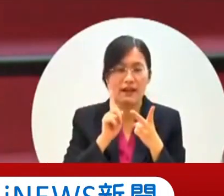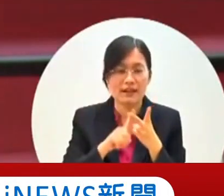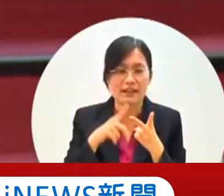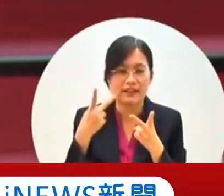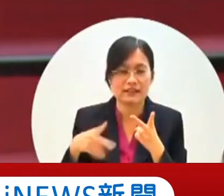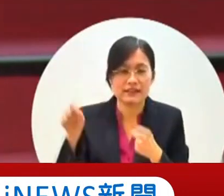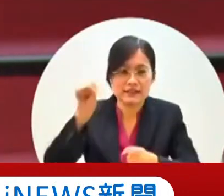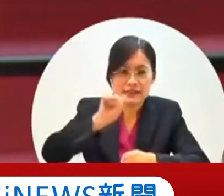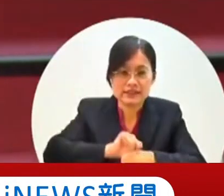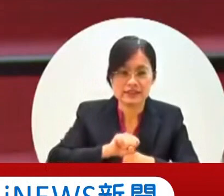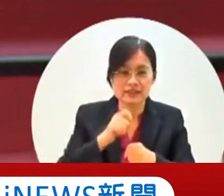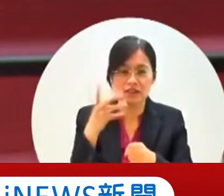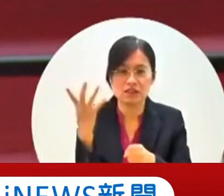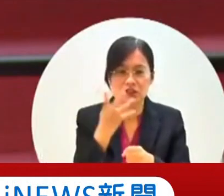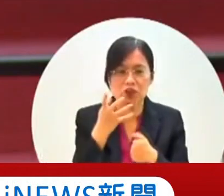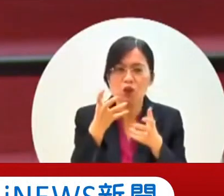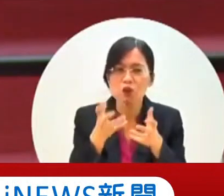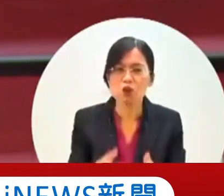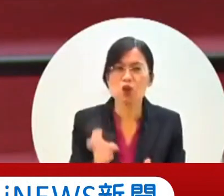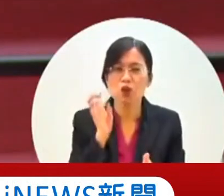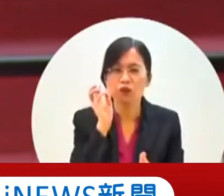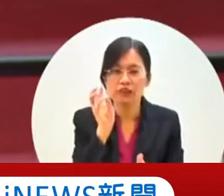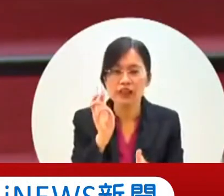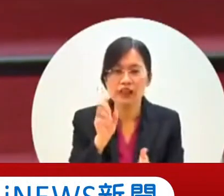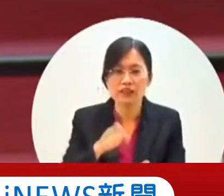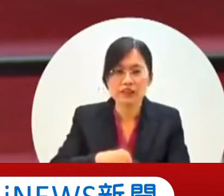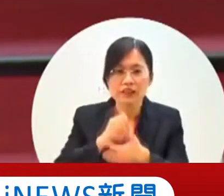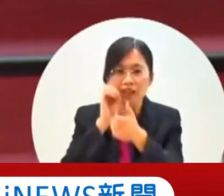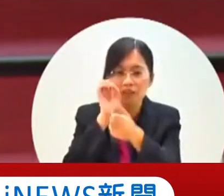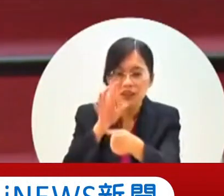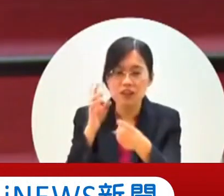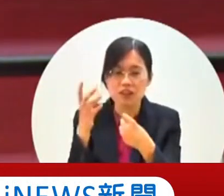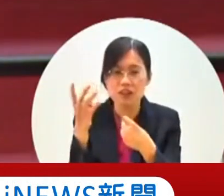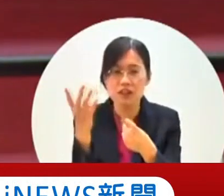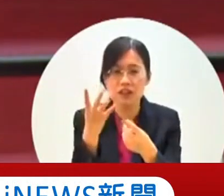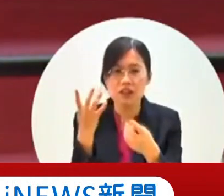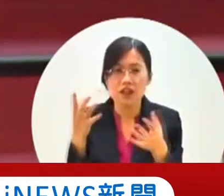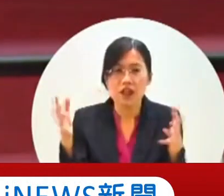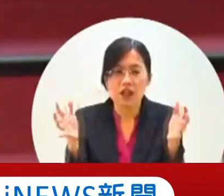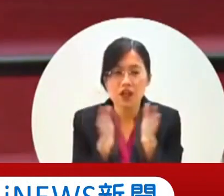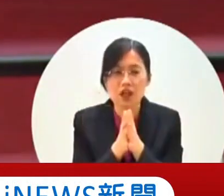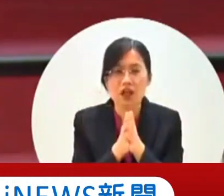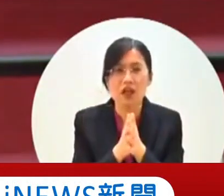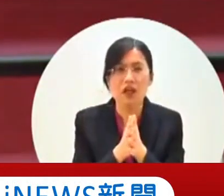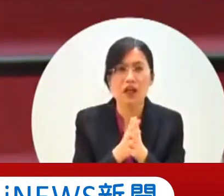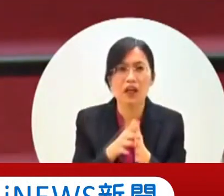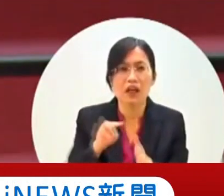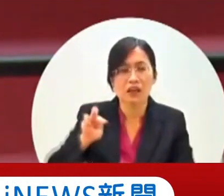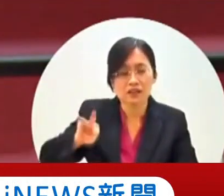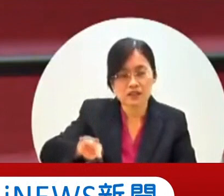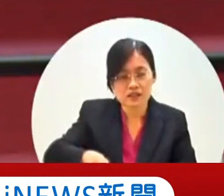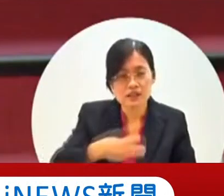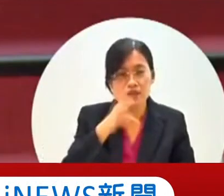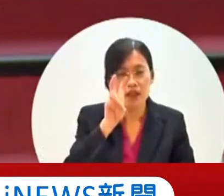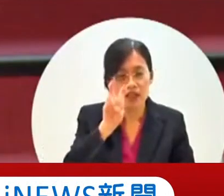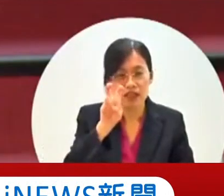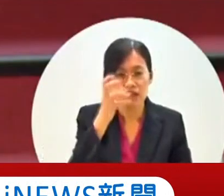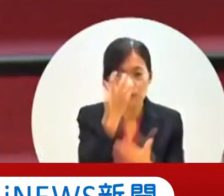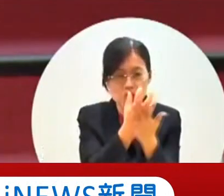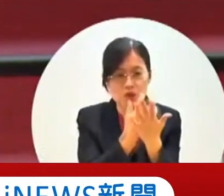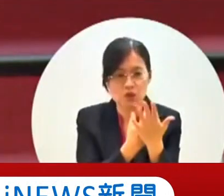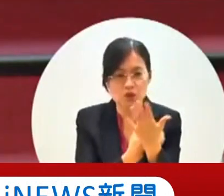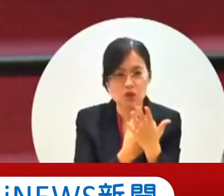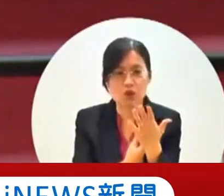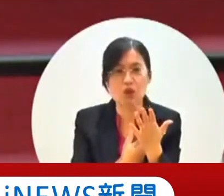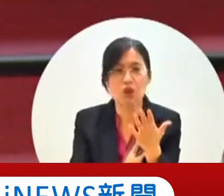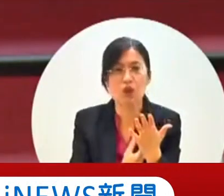的内容，哦，我把320字的提示输入给付